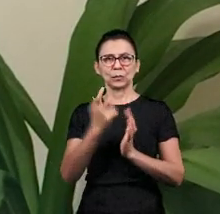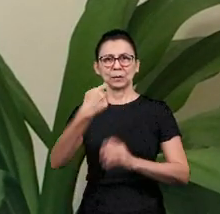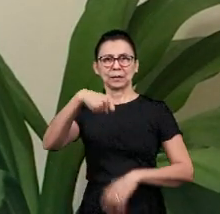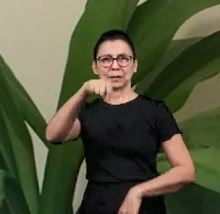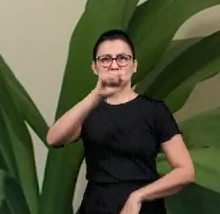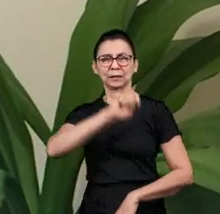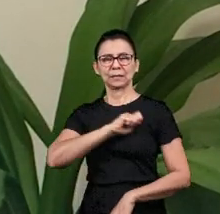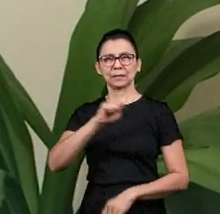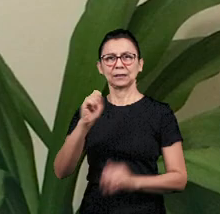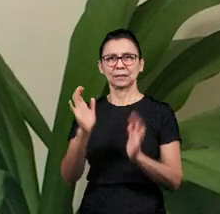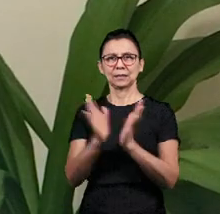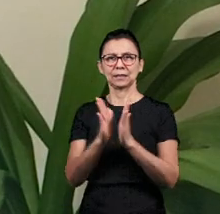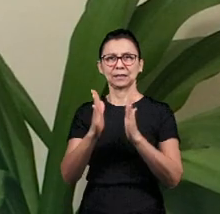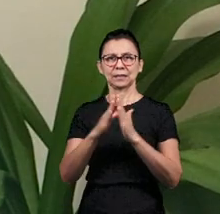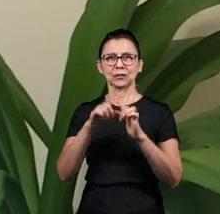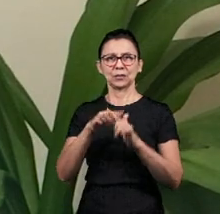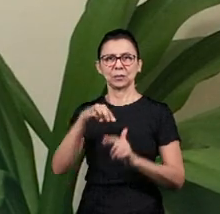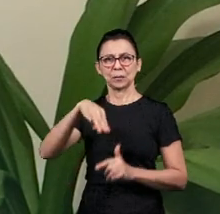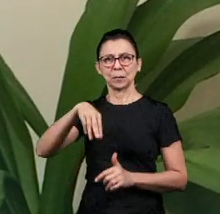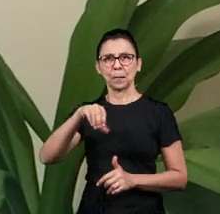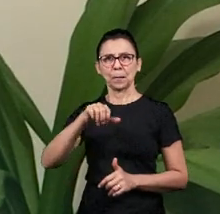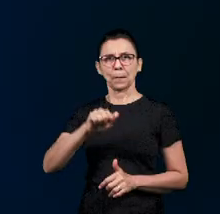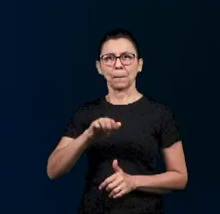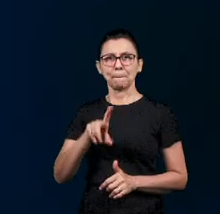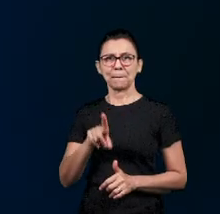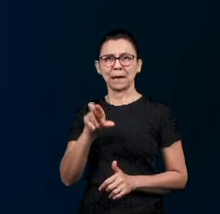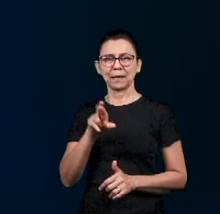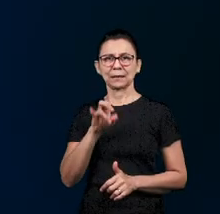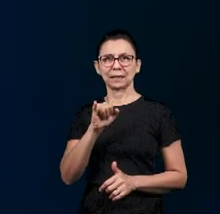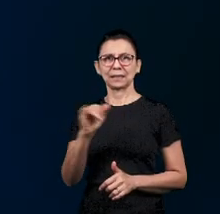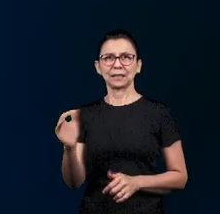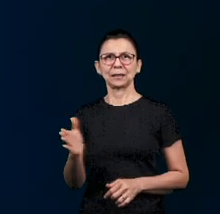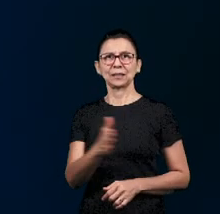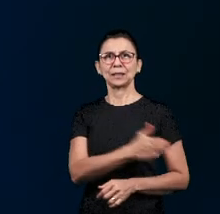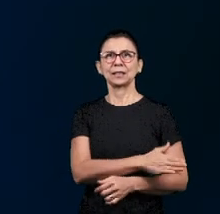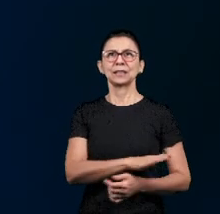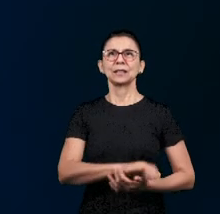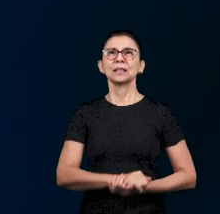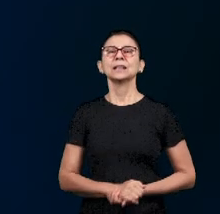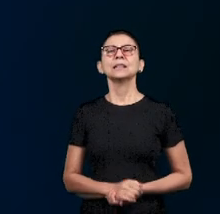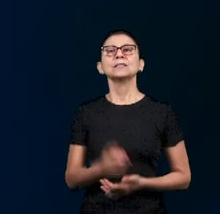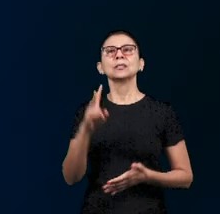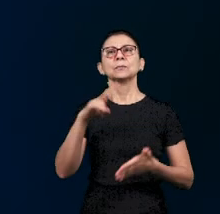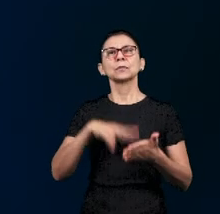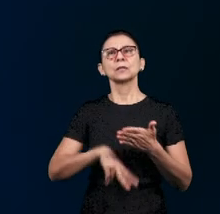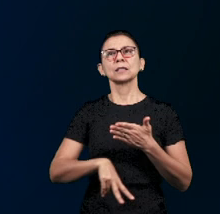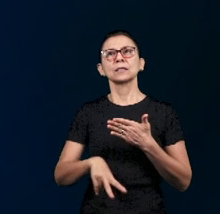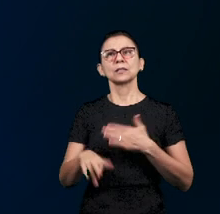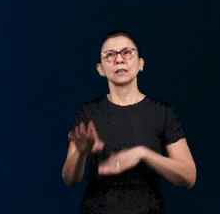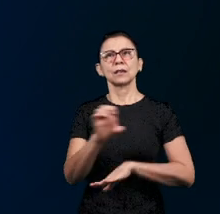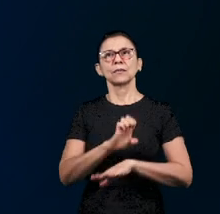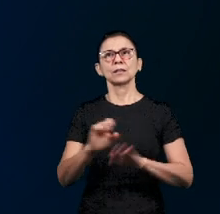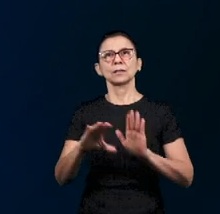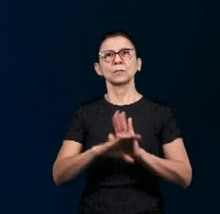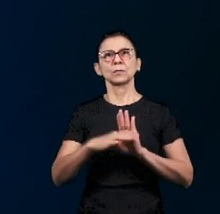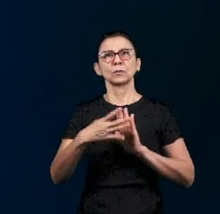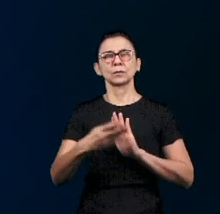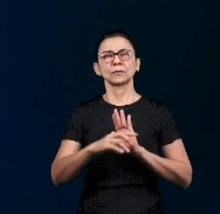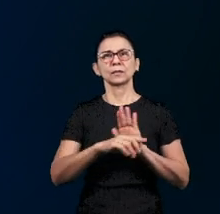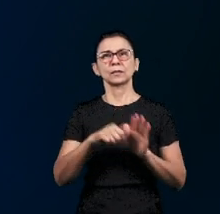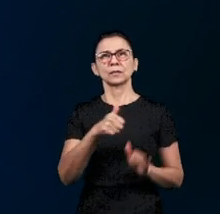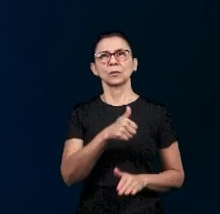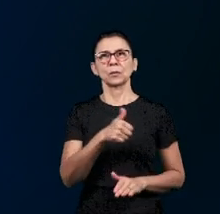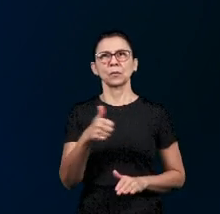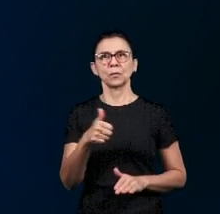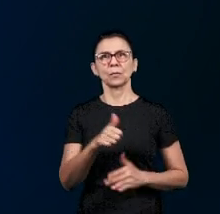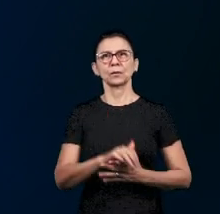du groupe de jeunes de l'église de Madrid, pasteur Marcos Vinicius. Nous allons lire le livre d'Éphésiens chapitre 4, verset 11 qui nous